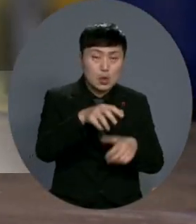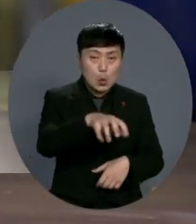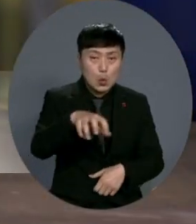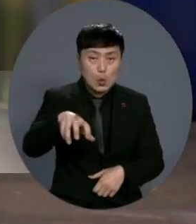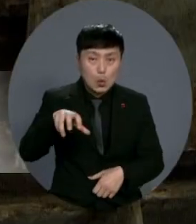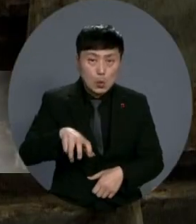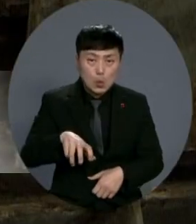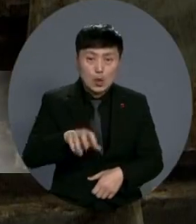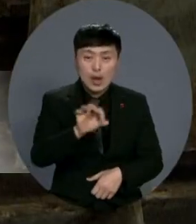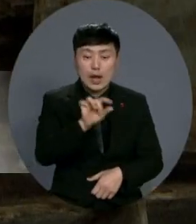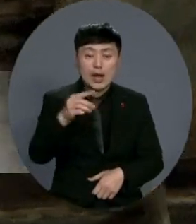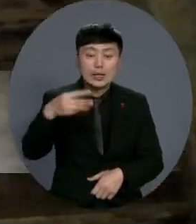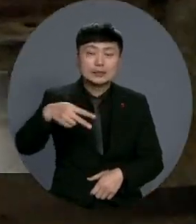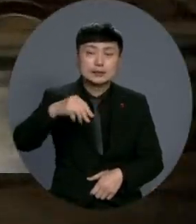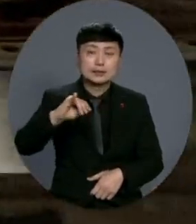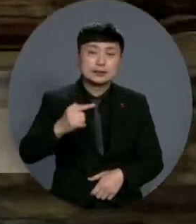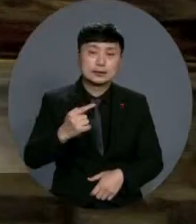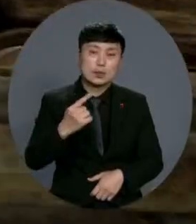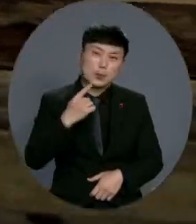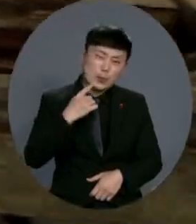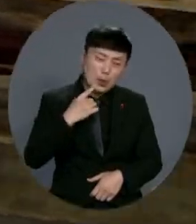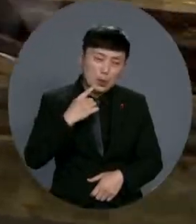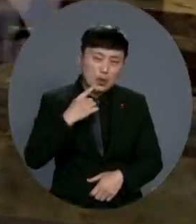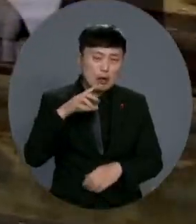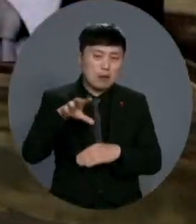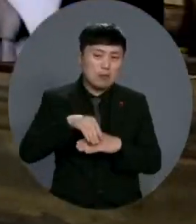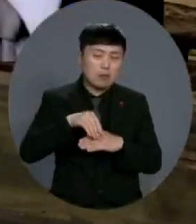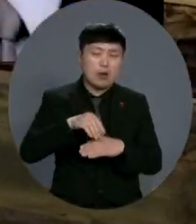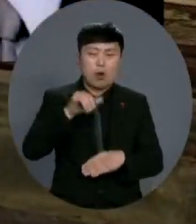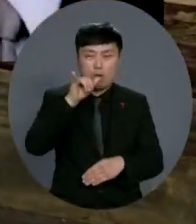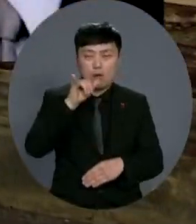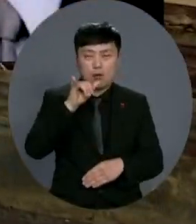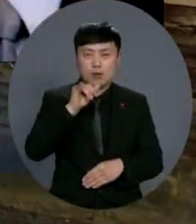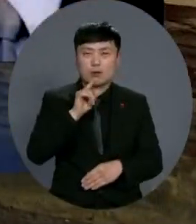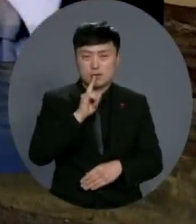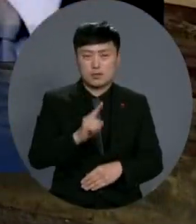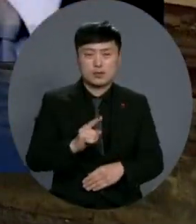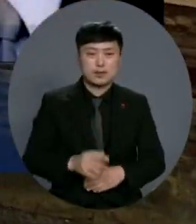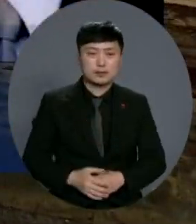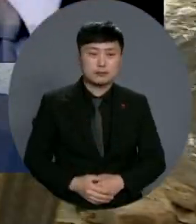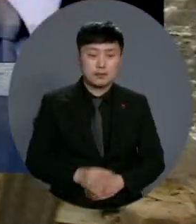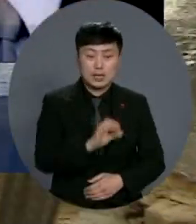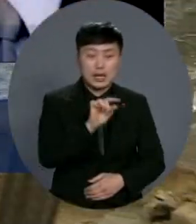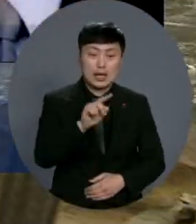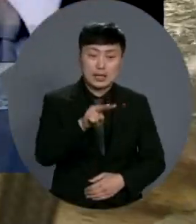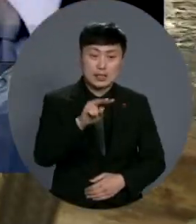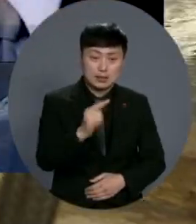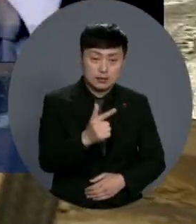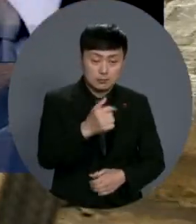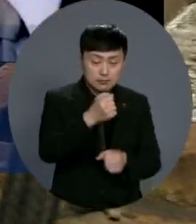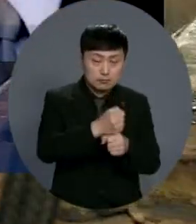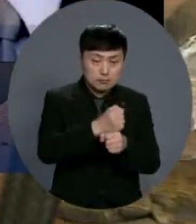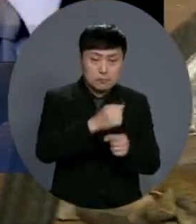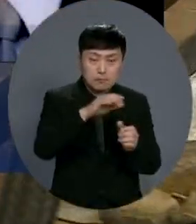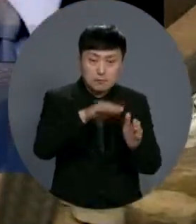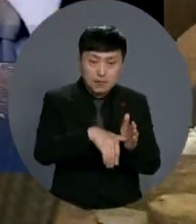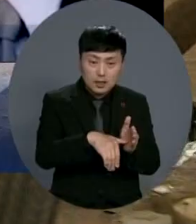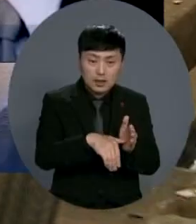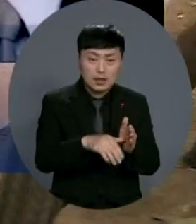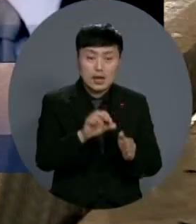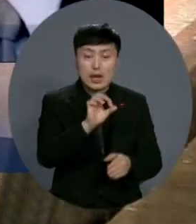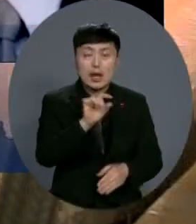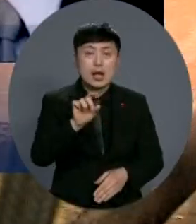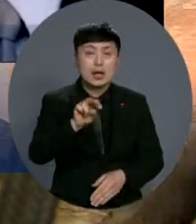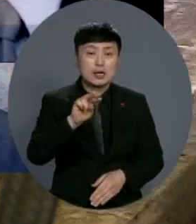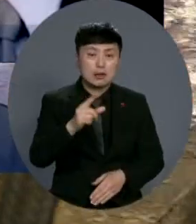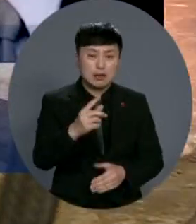아르신에 노출될 가능성이 있다고 설명했습니다. 아연 재련이라는 게 아연광을 이제 처리를 해가지고 거기서 순수한 아연을 뽑는